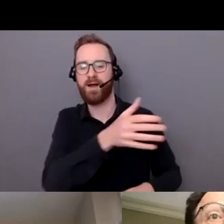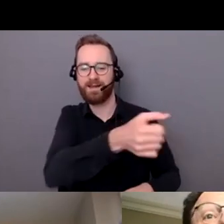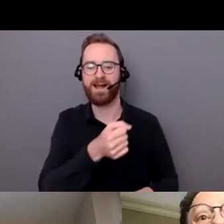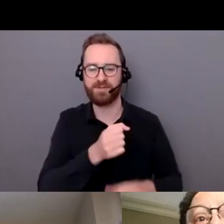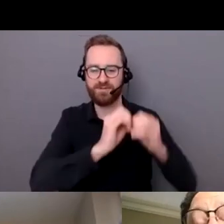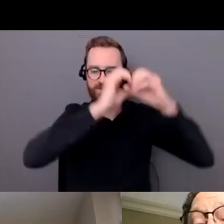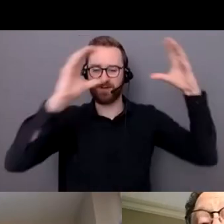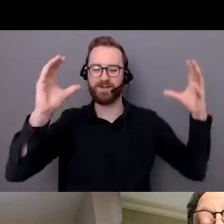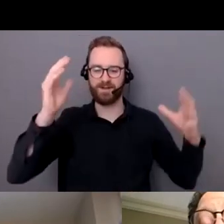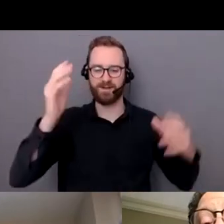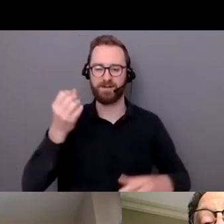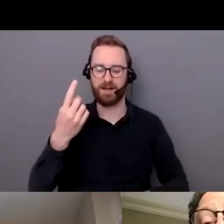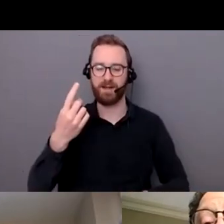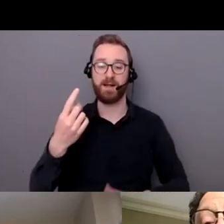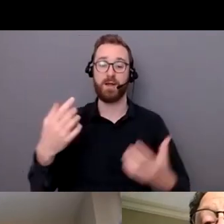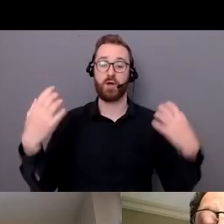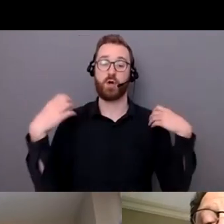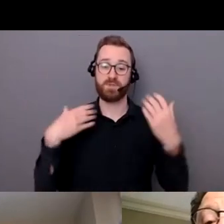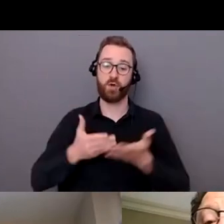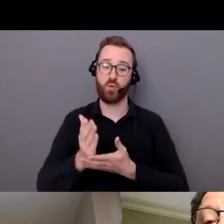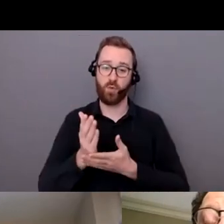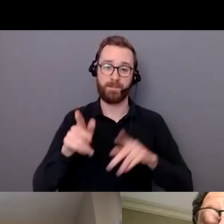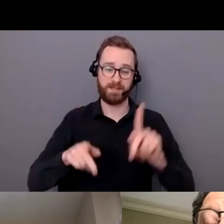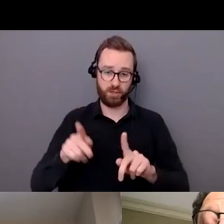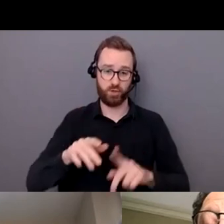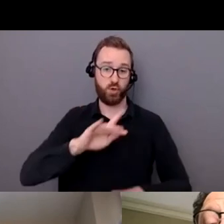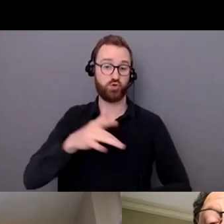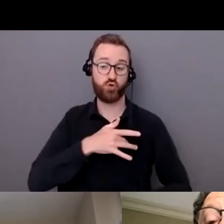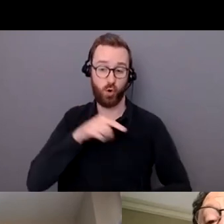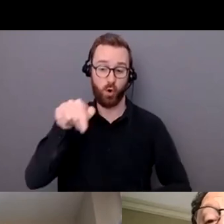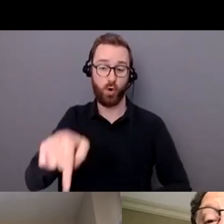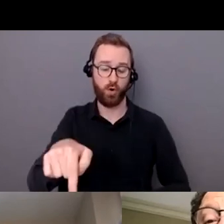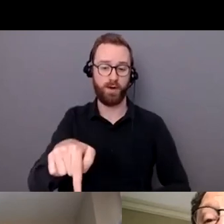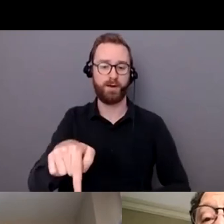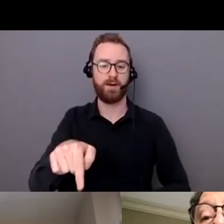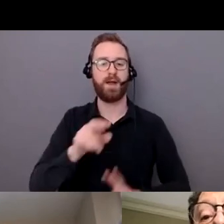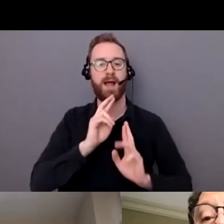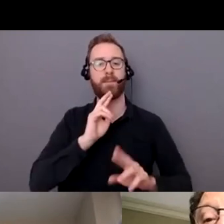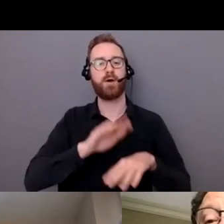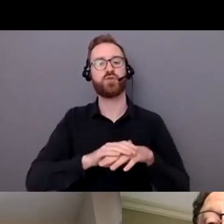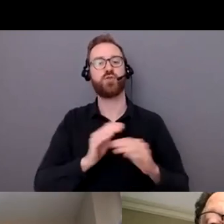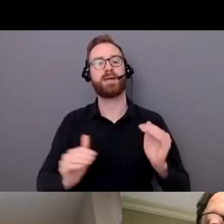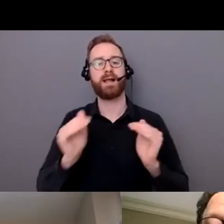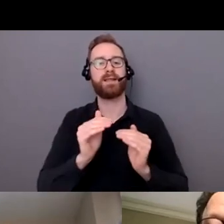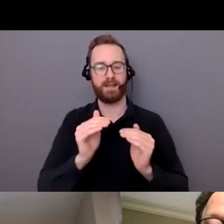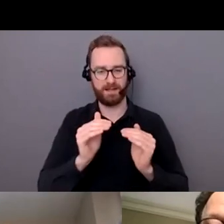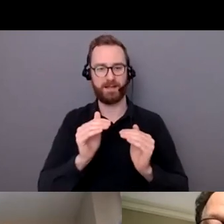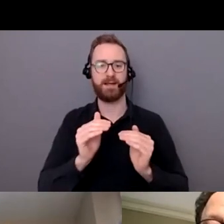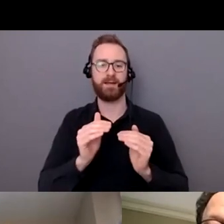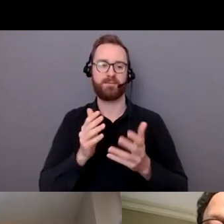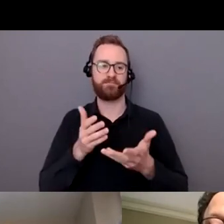La Commission des droits de la personne va déposer en juin prochain le rapport sur le programme d'accès à l'égalité en emploi qui fête ses 20 ans cette